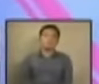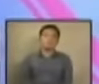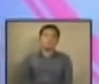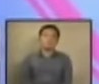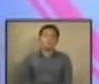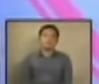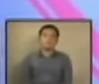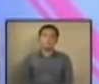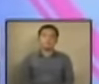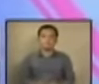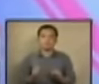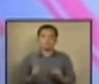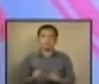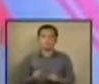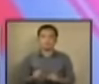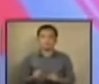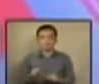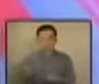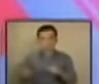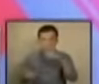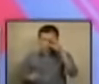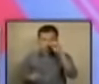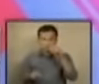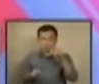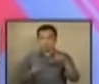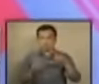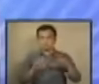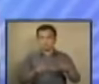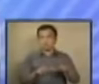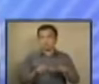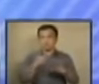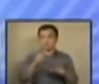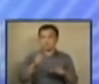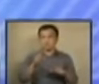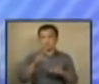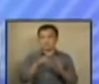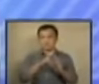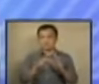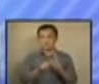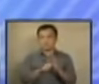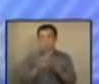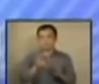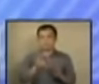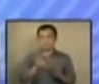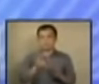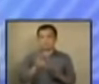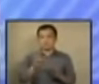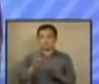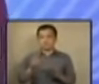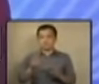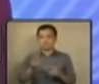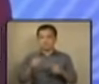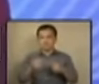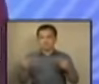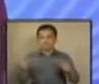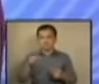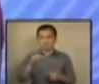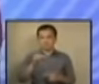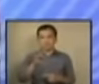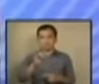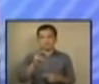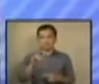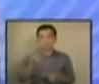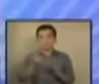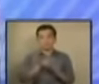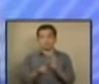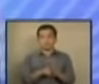Sasampahan po natin yung lalaki na yan ng violation ng Republic Act 9262. Ito po yung anti-bawsi law. Okay. Ngayon po,